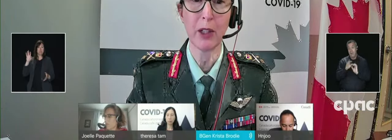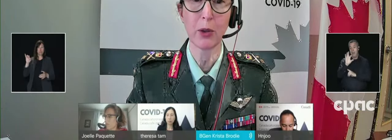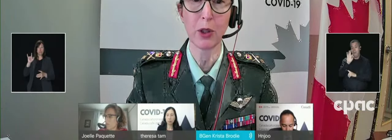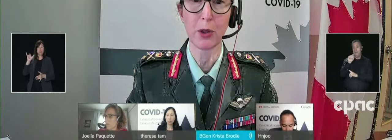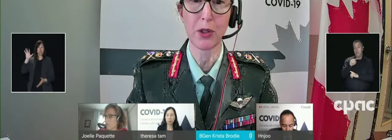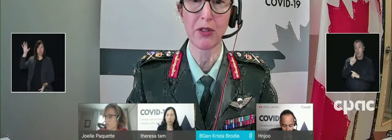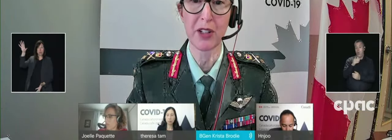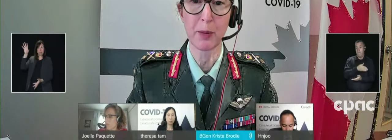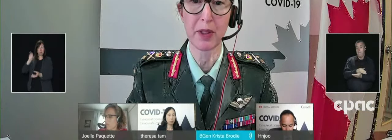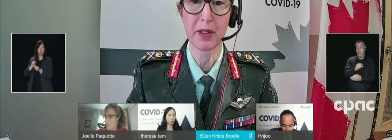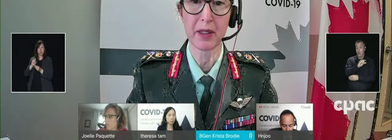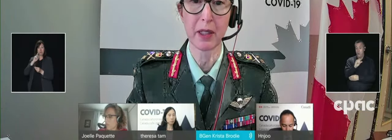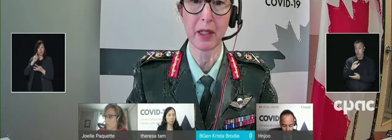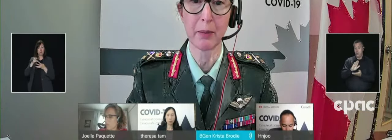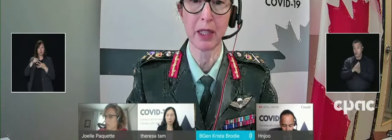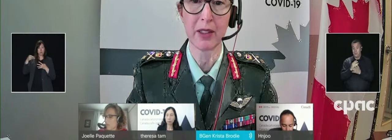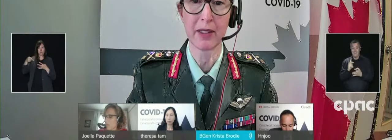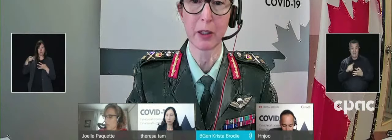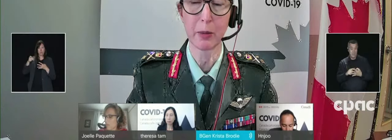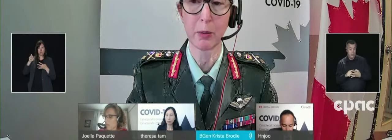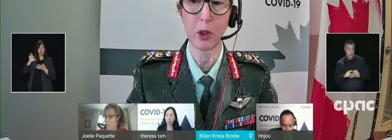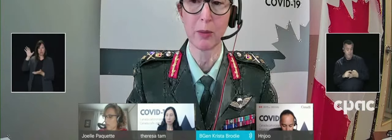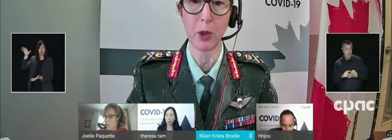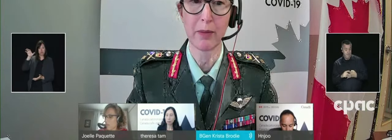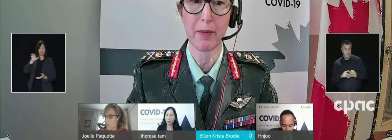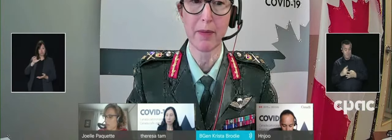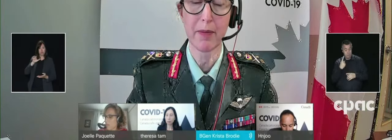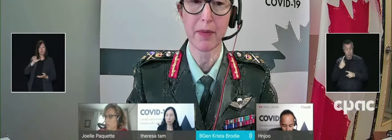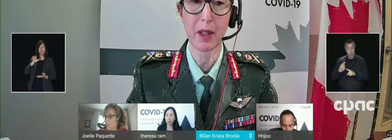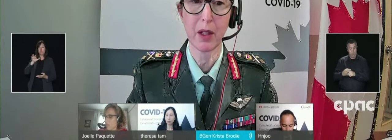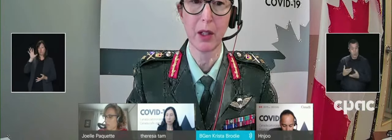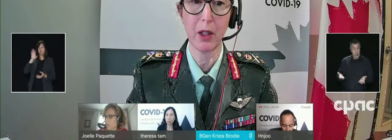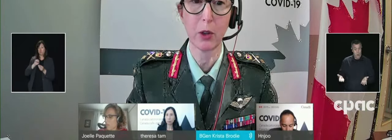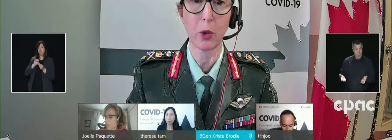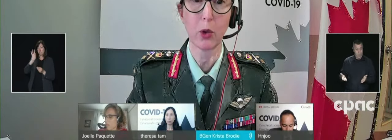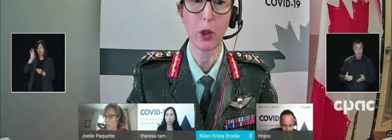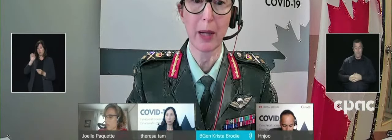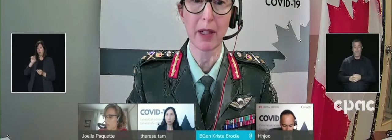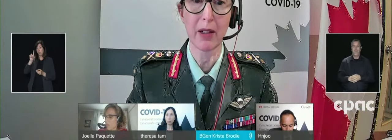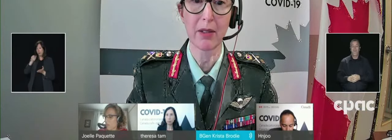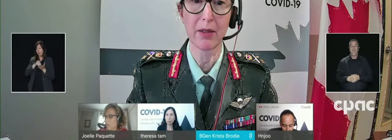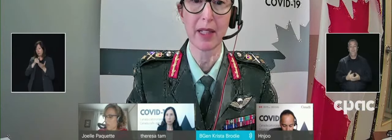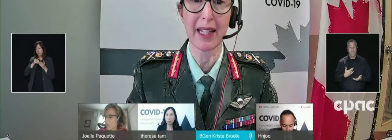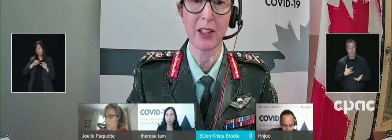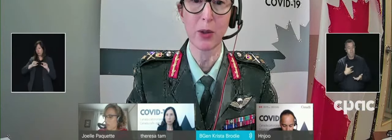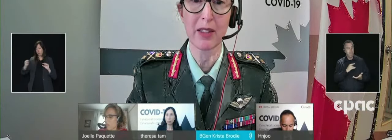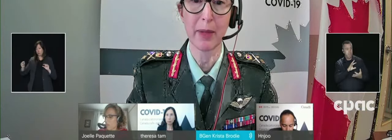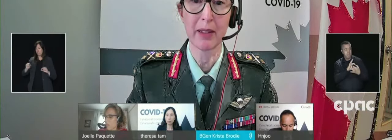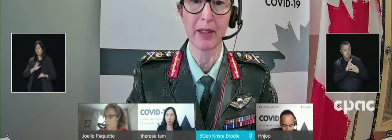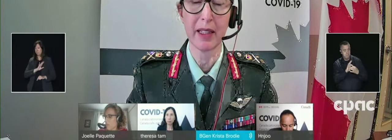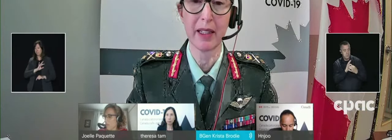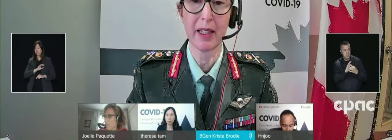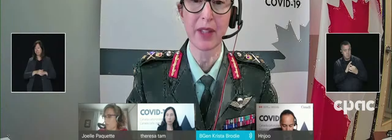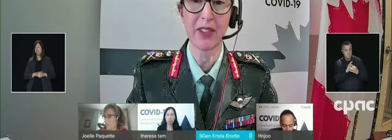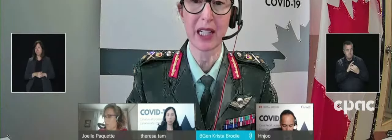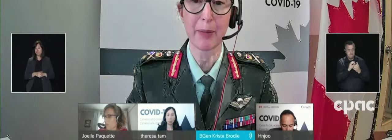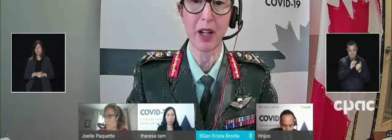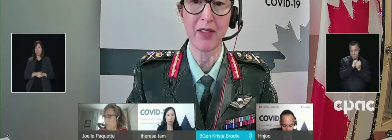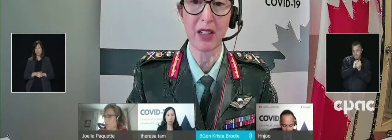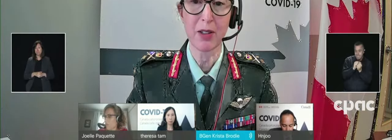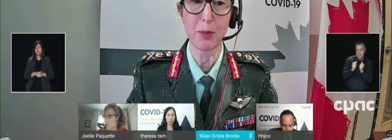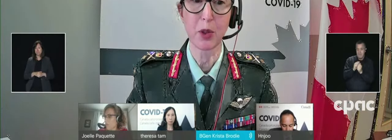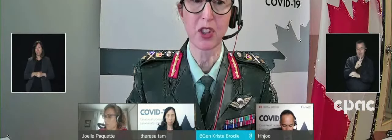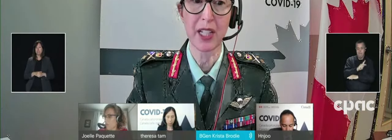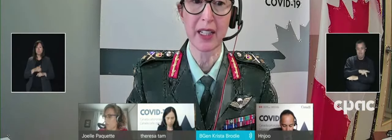9,1 millions de doses de Pfizer-BioNTech pour le mois. Nous collaborons étroitement avec